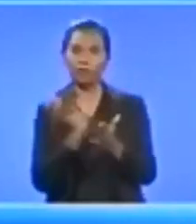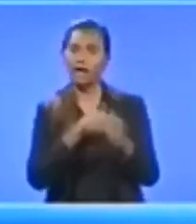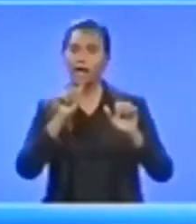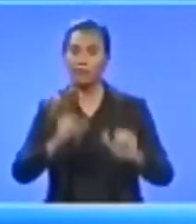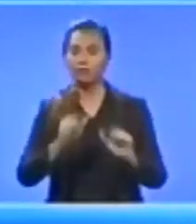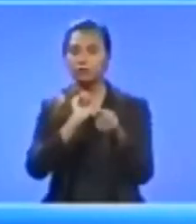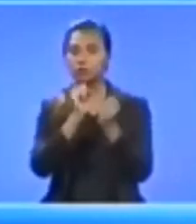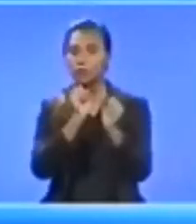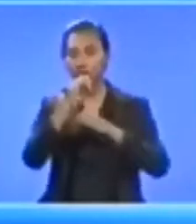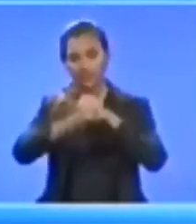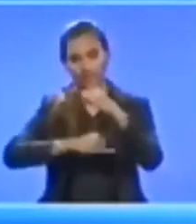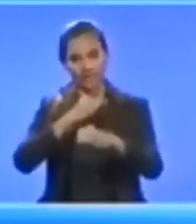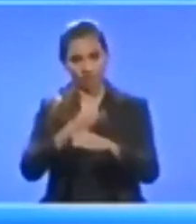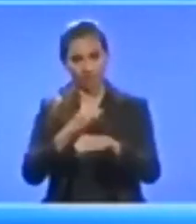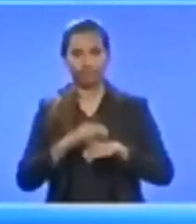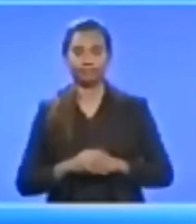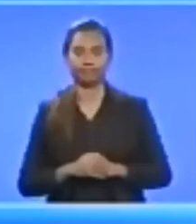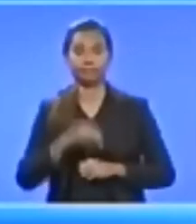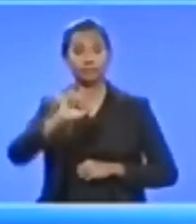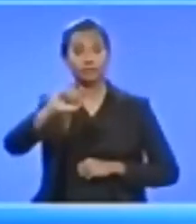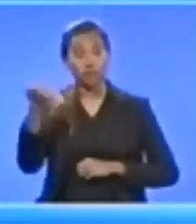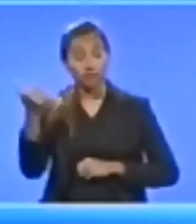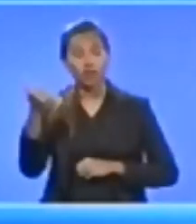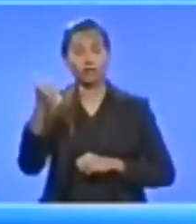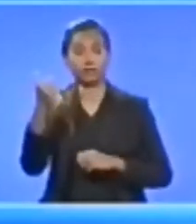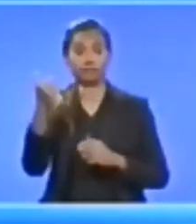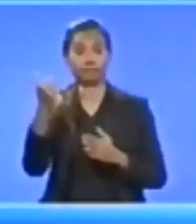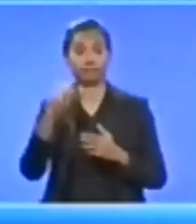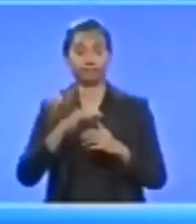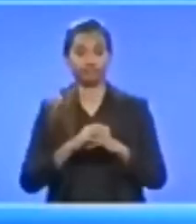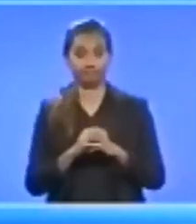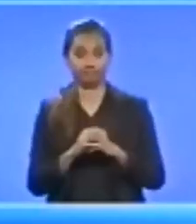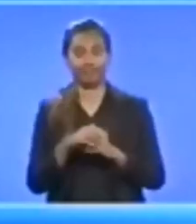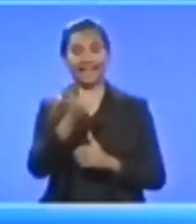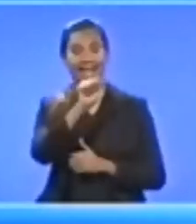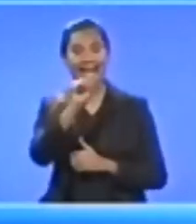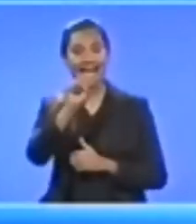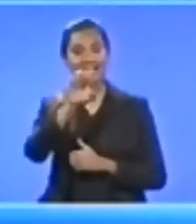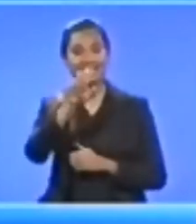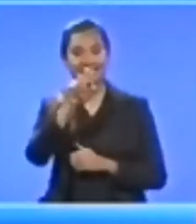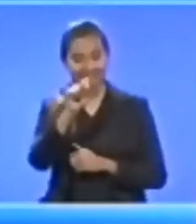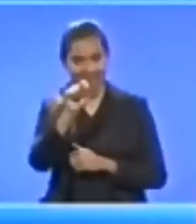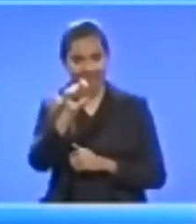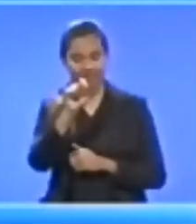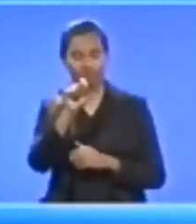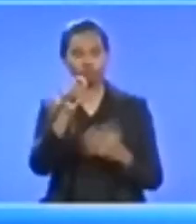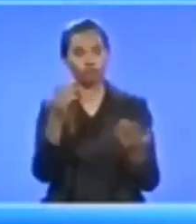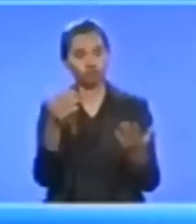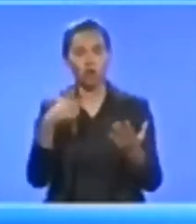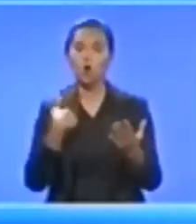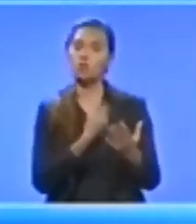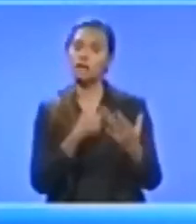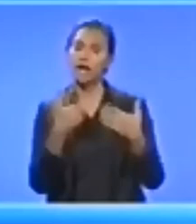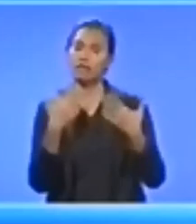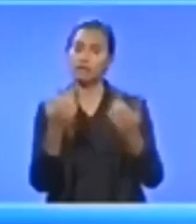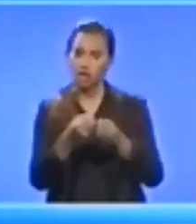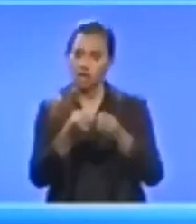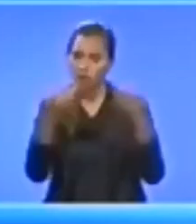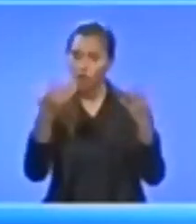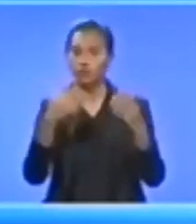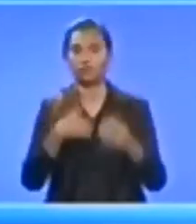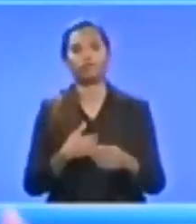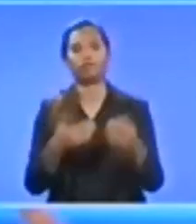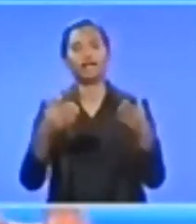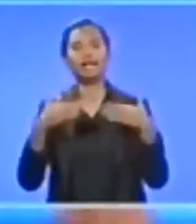Satu lagi modal kita ialah kita mempunyai ramai tenaga muda. Kita mesti